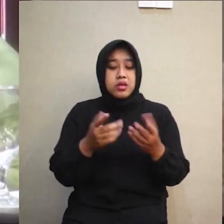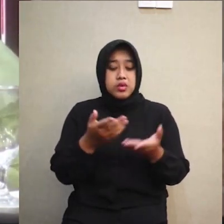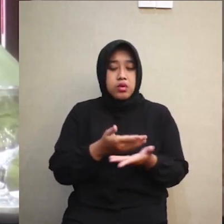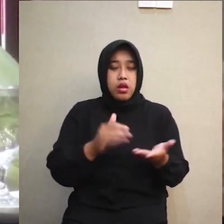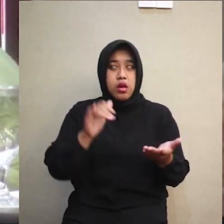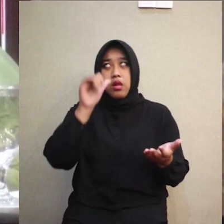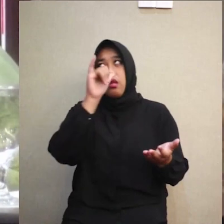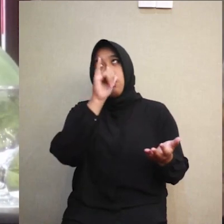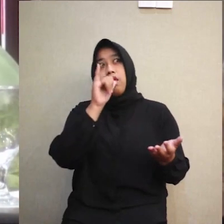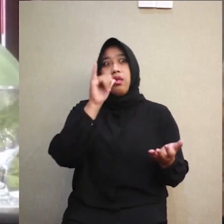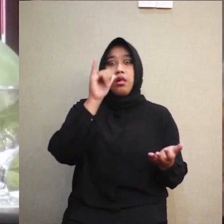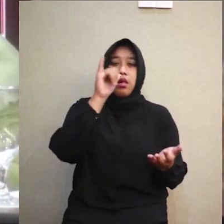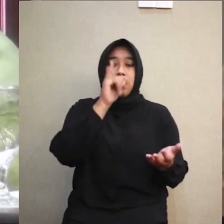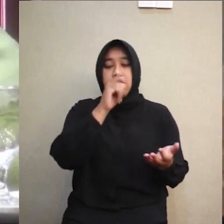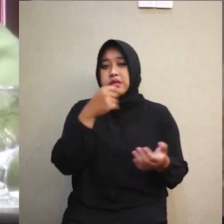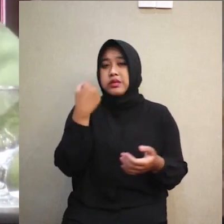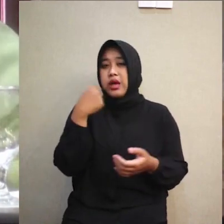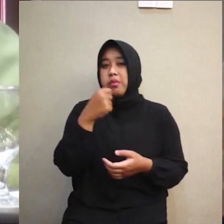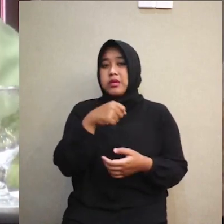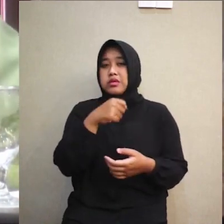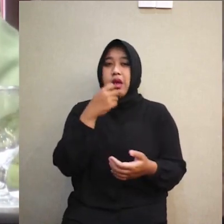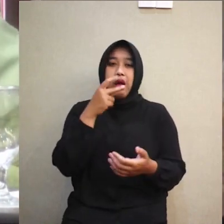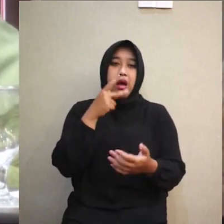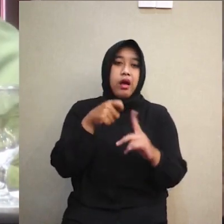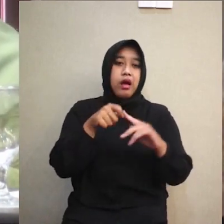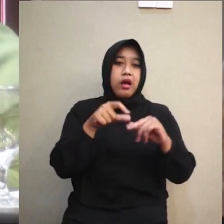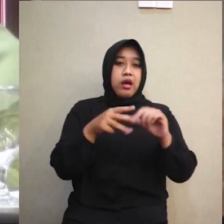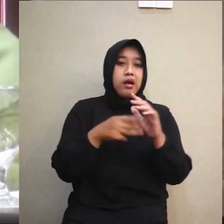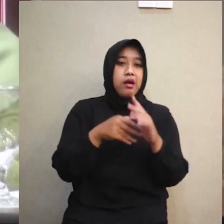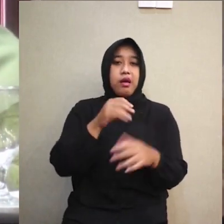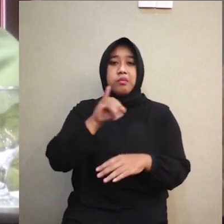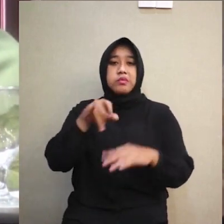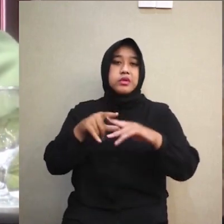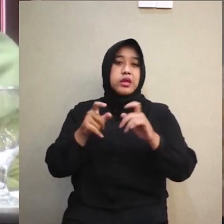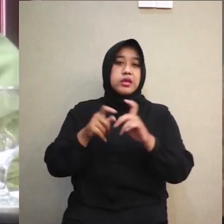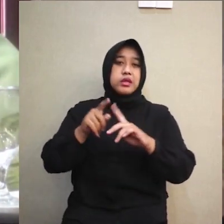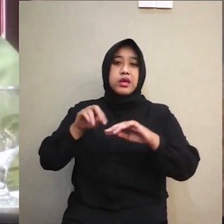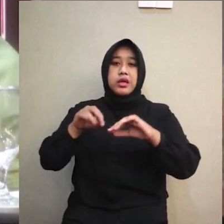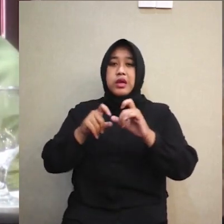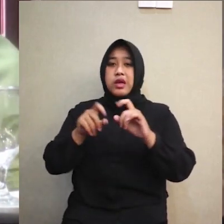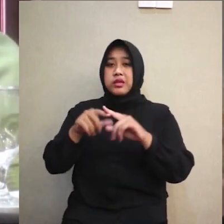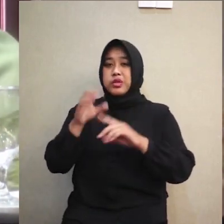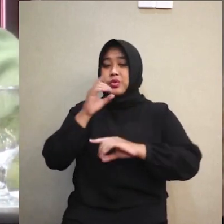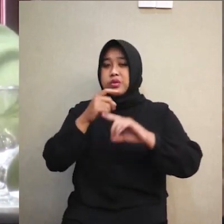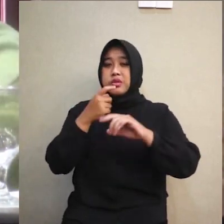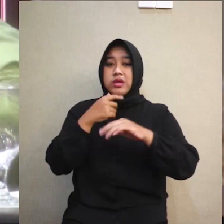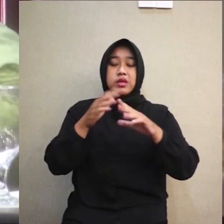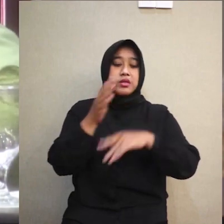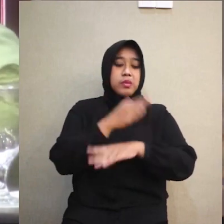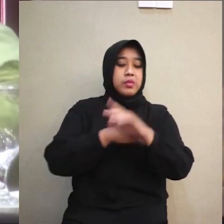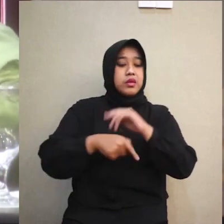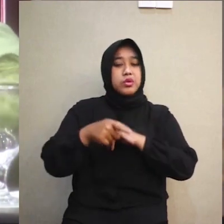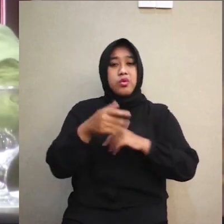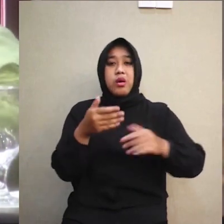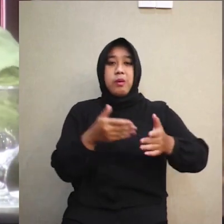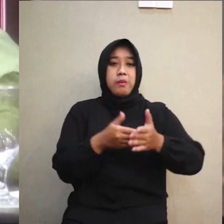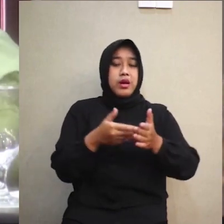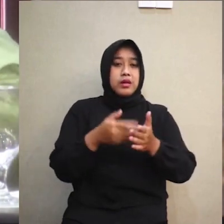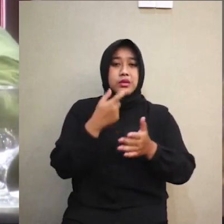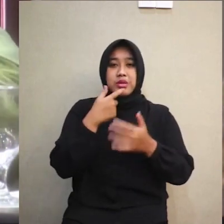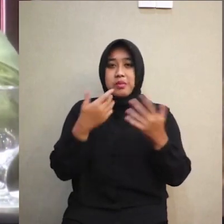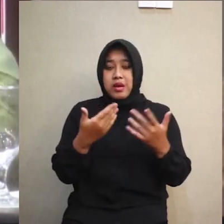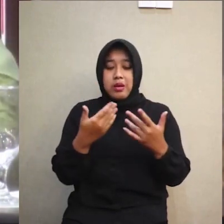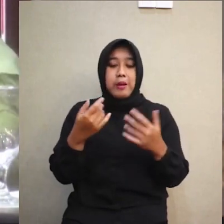mabuk kan tidak bisa klaim Jasa Raharja Nah ini apa namanya ketika diskusi soal disabilitas sebenarnya di situ Bagaimana